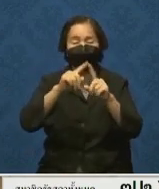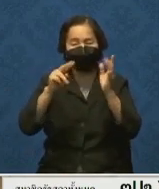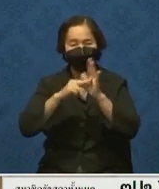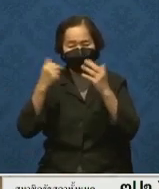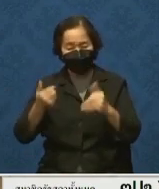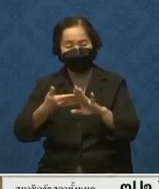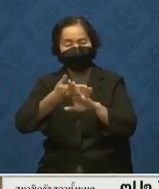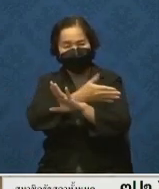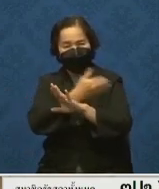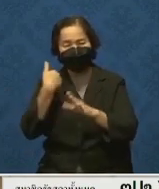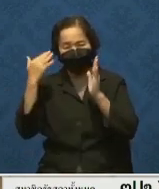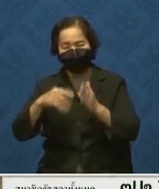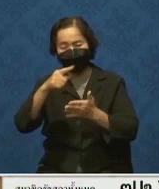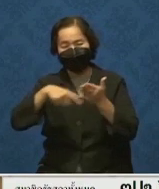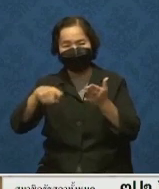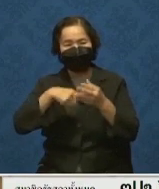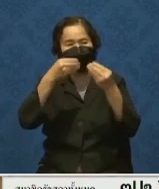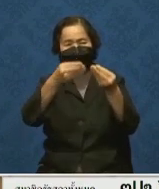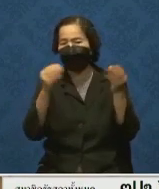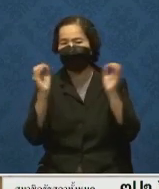ื่อบทอดมาวกฐกร Calvinเข้มอนาจให่